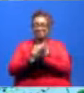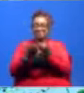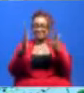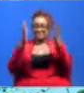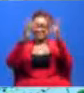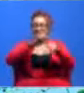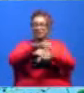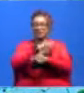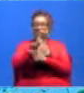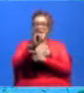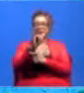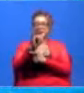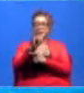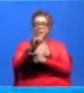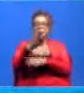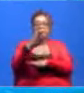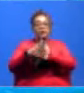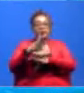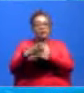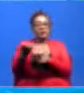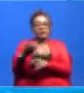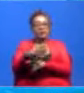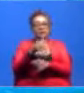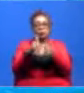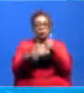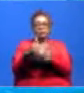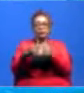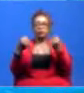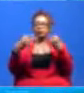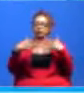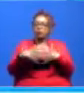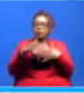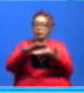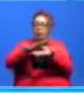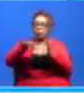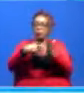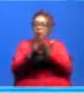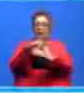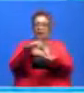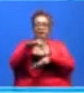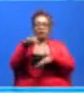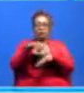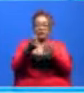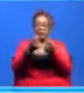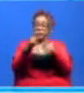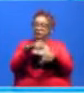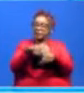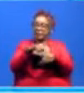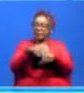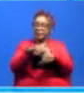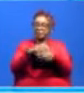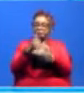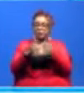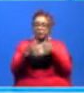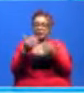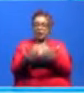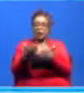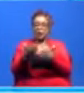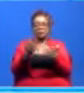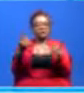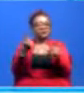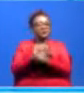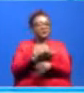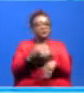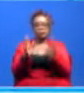Sakata ya mbolea gushi ambayo imeshangaza nchi nzima katika wiki chache zilizopita sasa imechukua mkondo mpya,